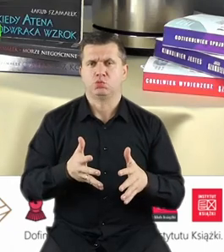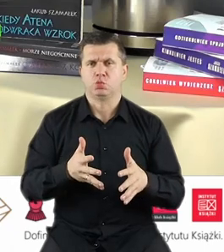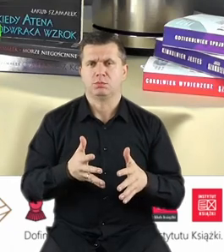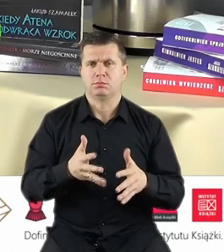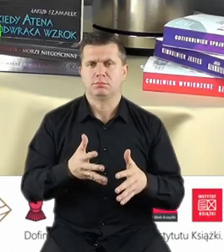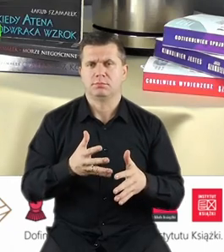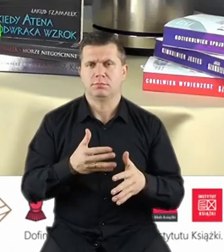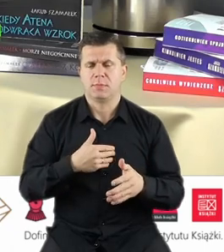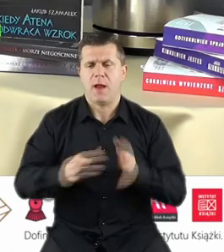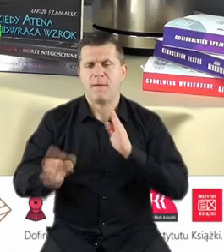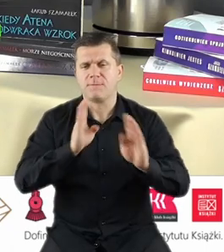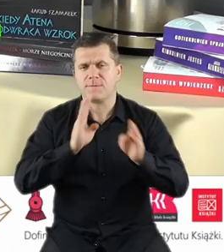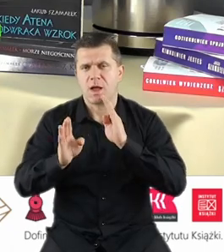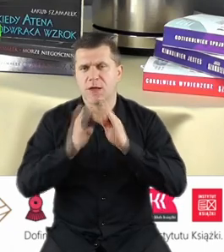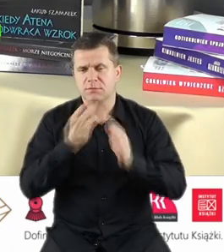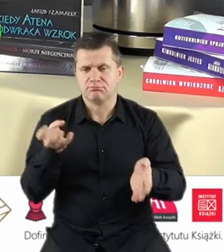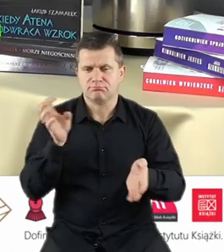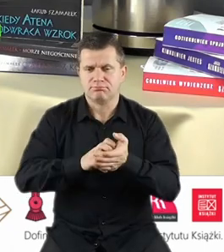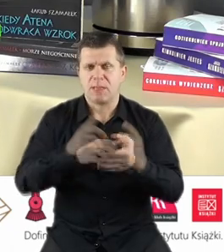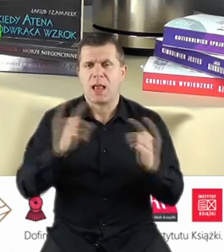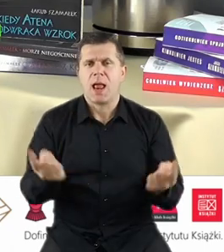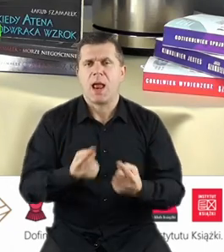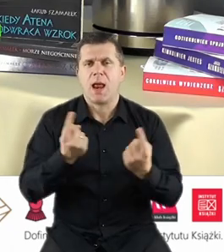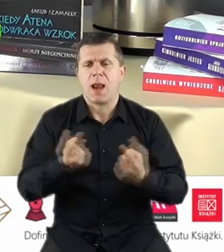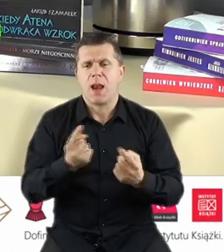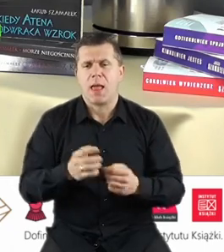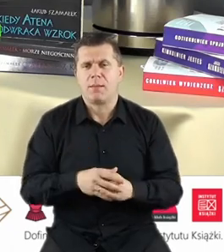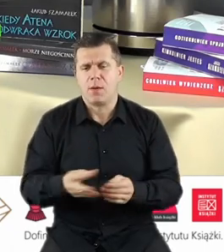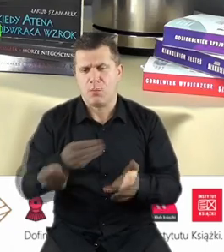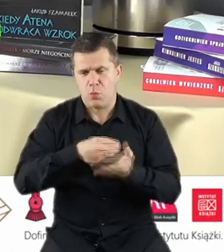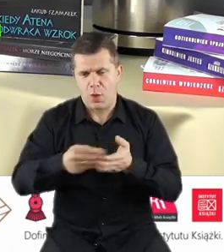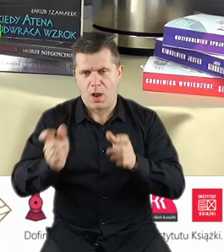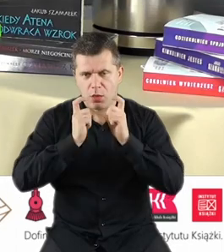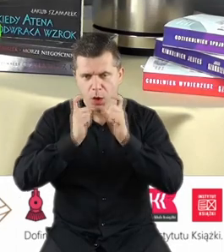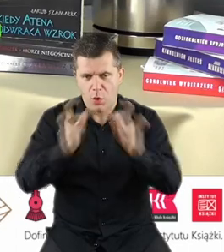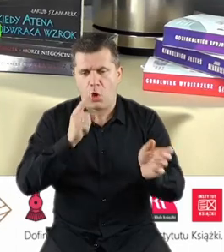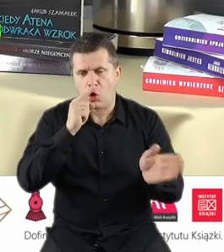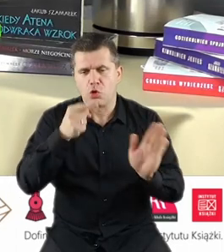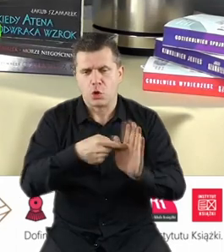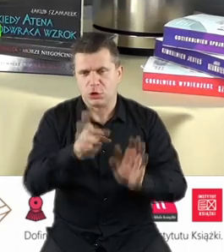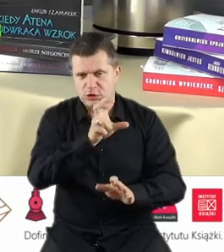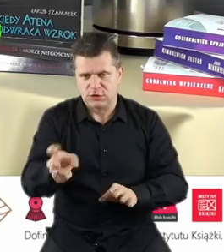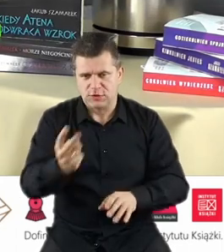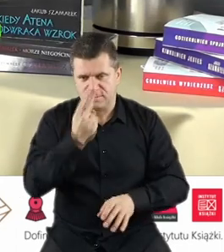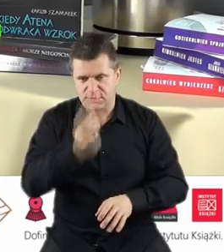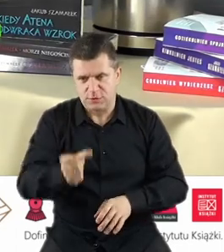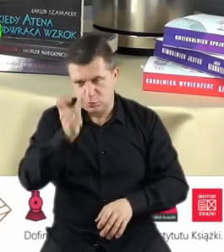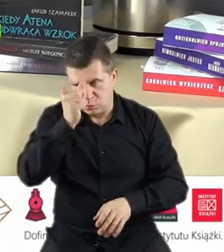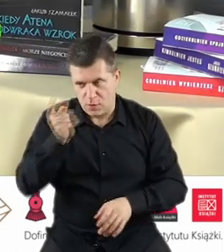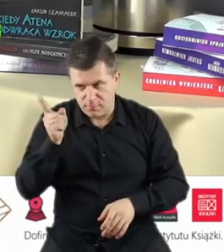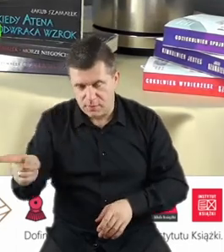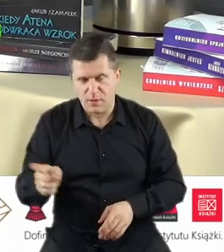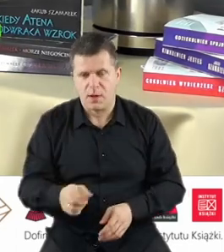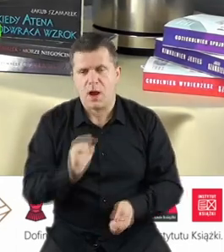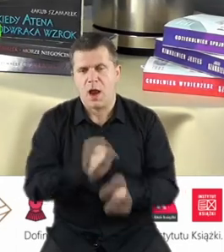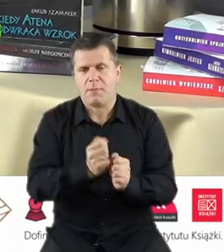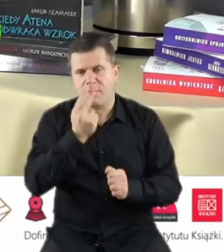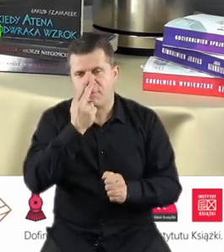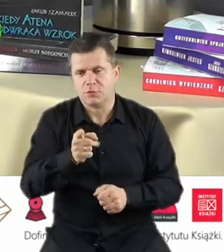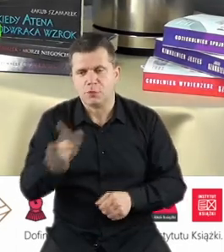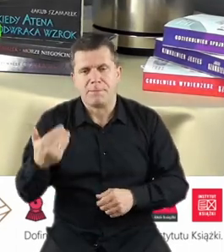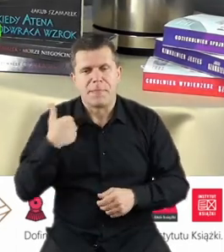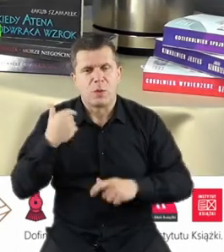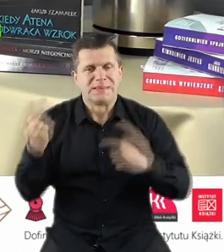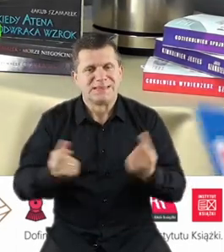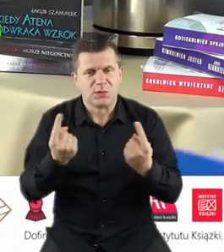na Facebooka reklamy, znaczy płatne ogłoszenia dotyczące, czy widziałeś tego człowieka, czy widziałaś to zajście.